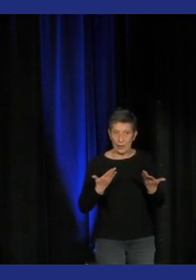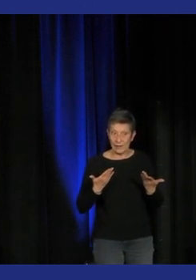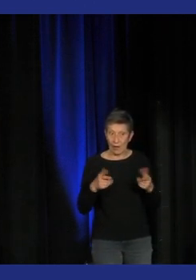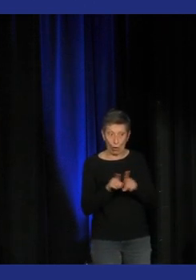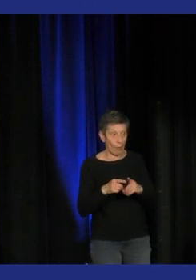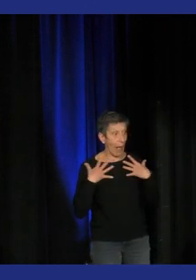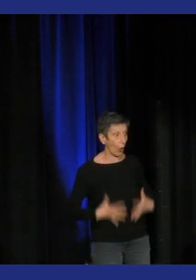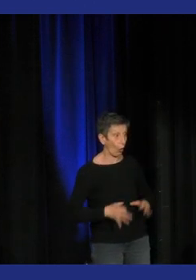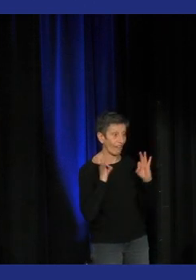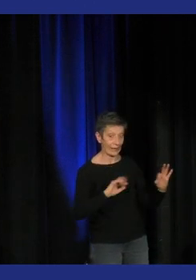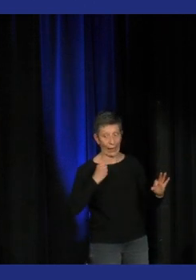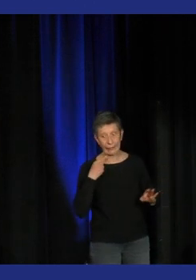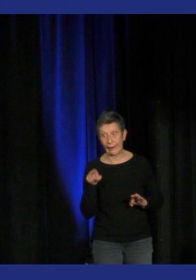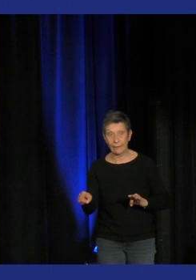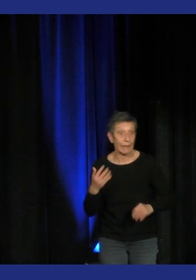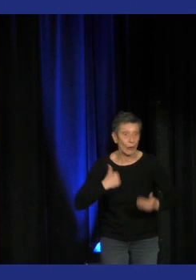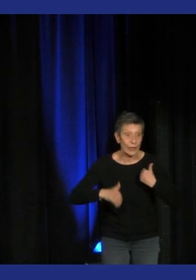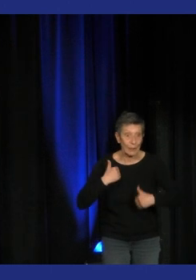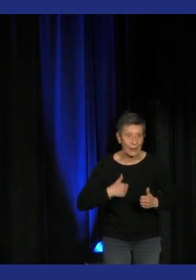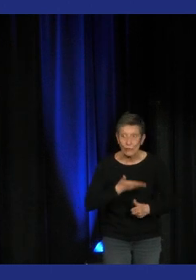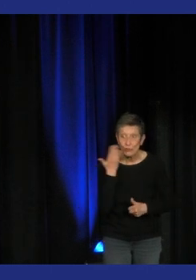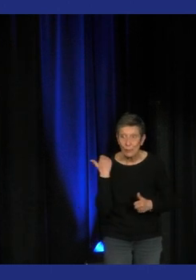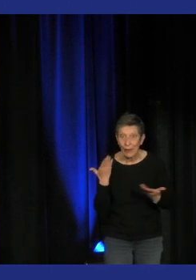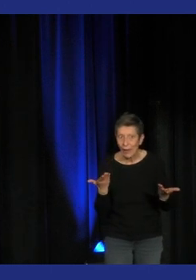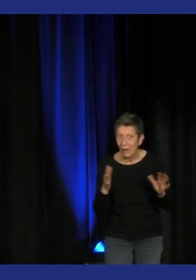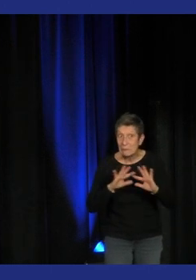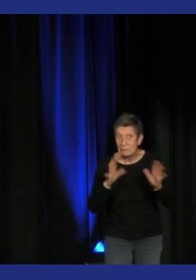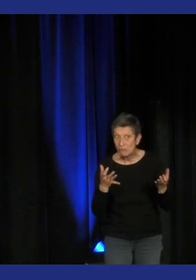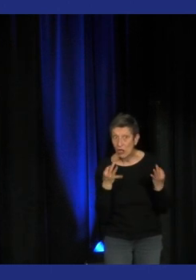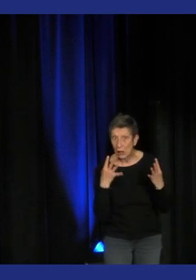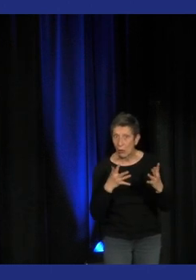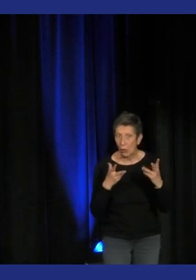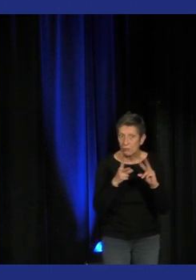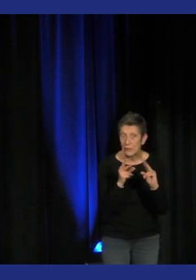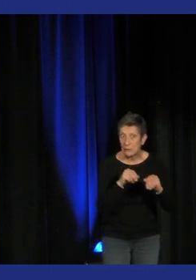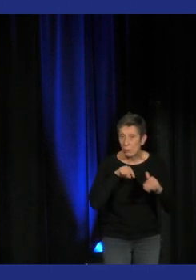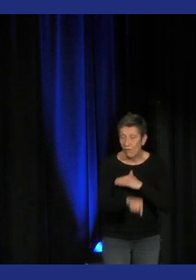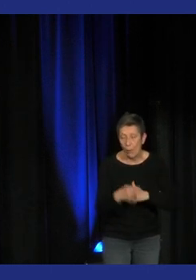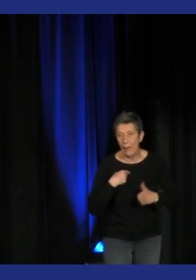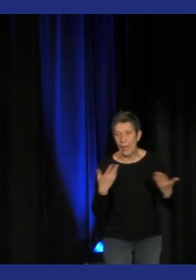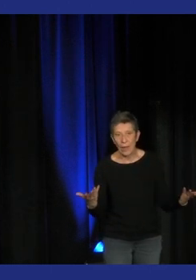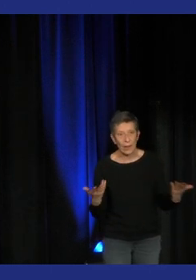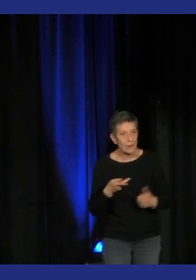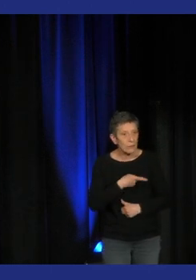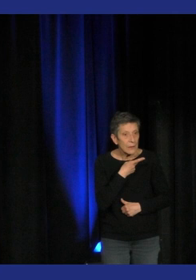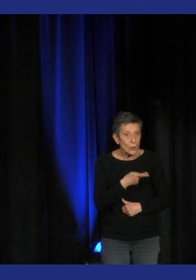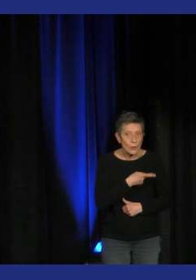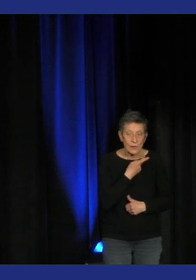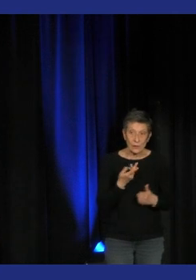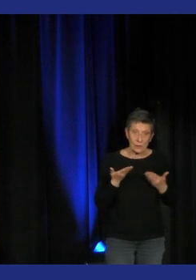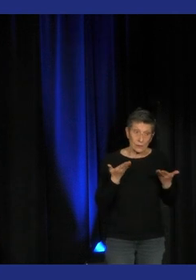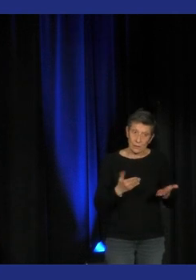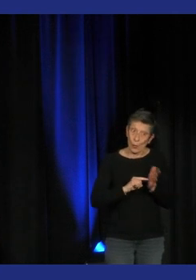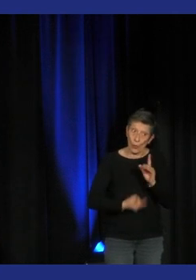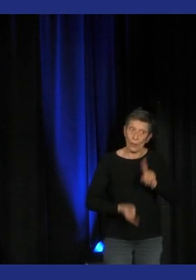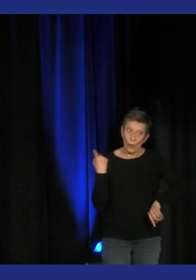ratés. Je ne sais pas si j'aurai le temps de revenir beaucoup dessus, mais c'est vrai que la médecine, c'est un point très important